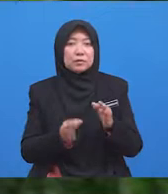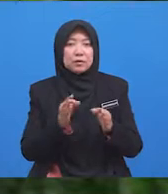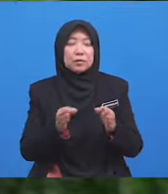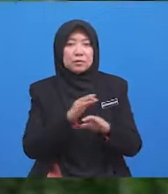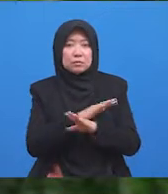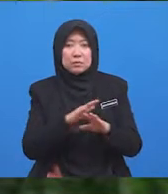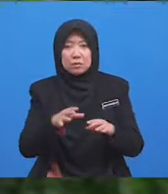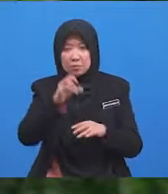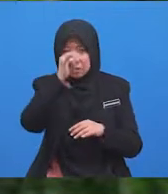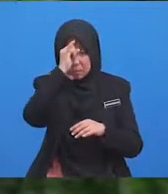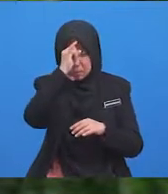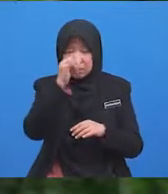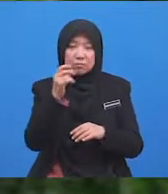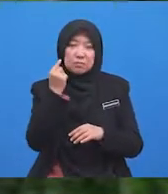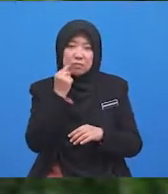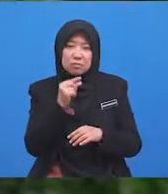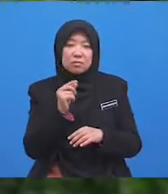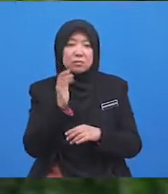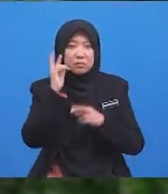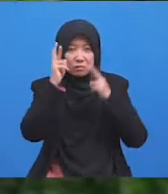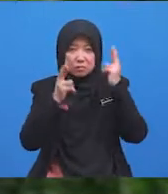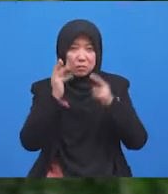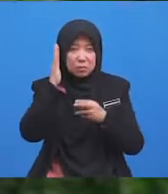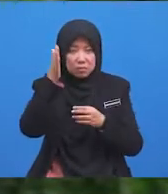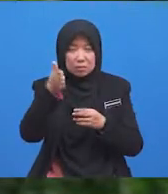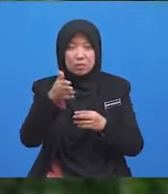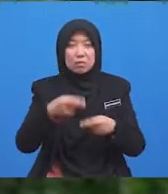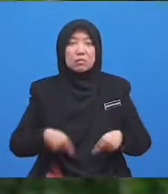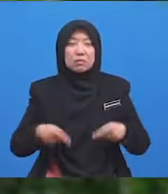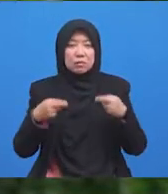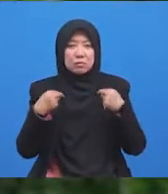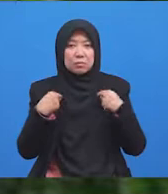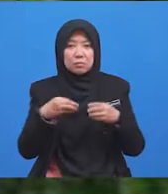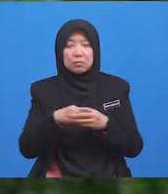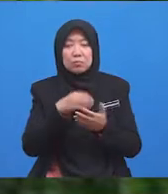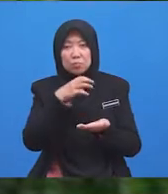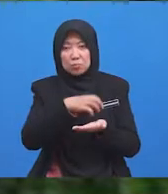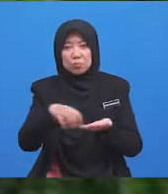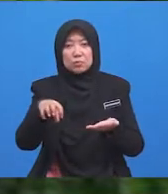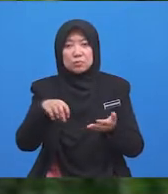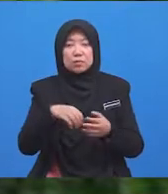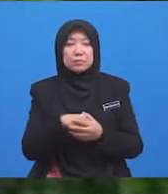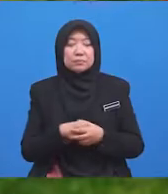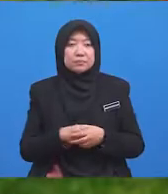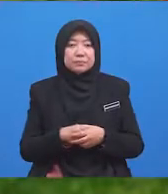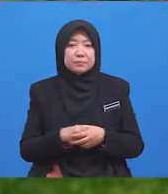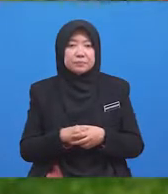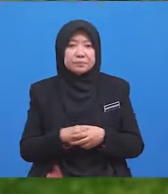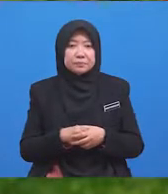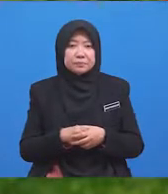Iman anak gadis dihadiri akan kecundang dalam yo yang penuh dengan onak dan duri ini